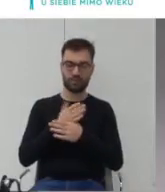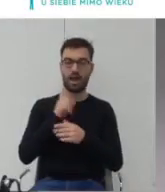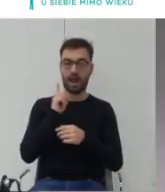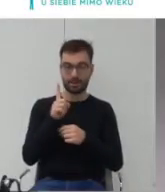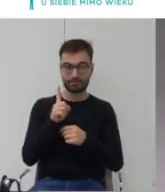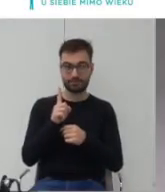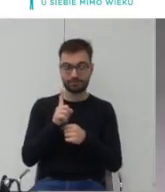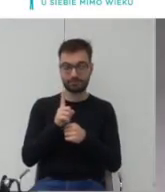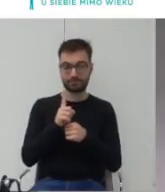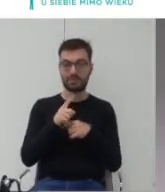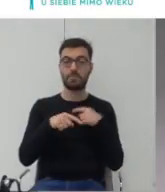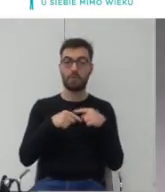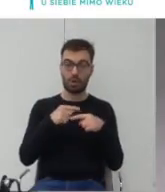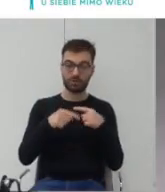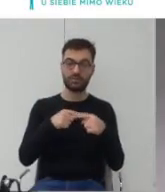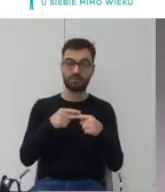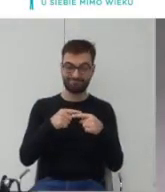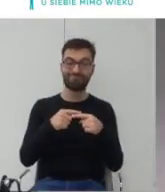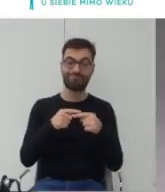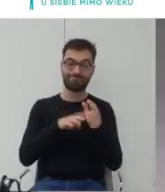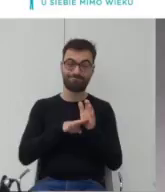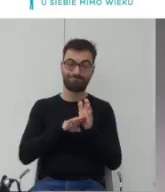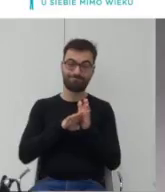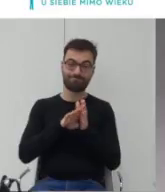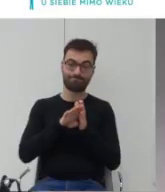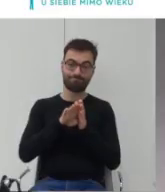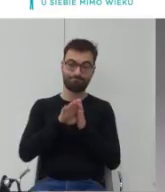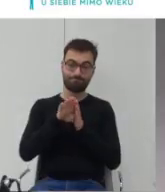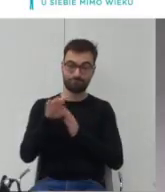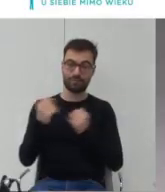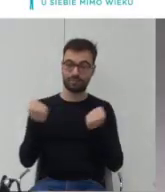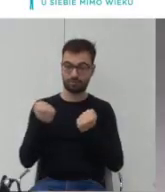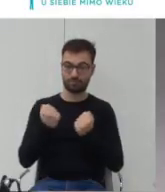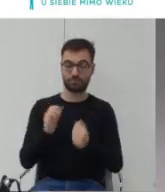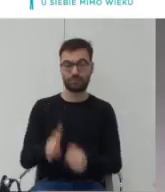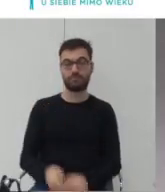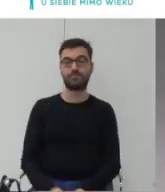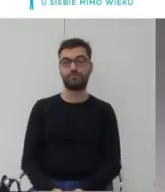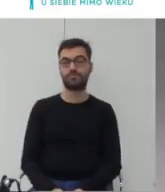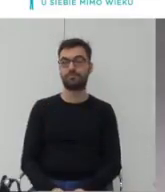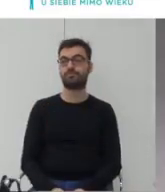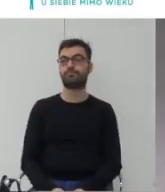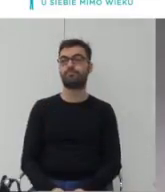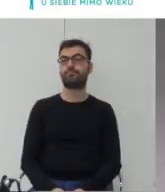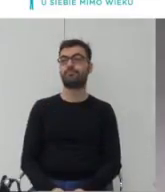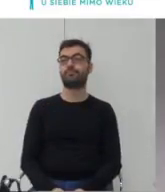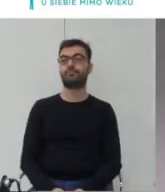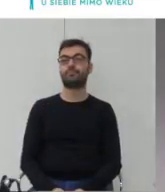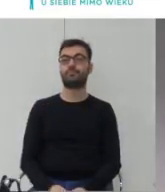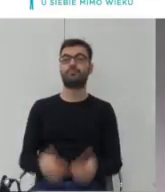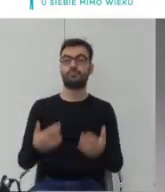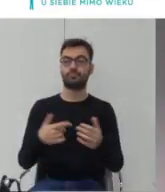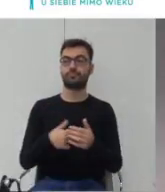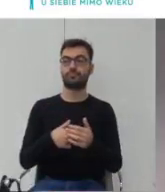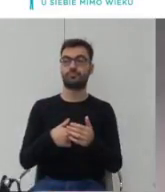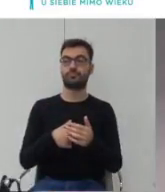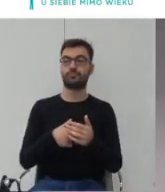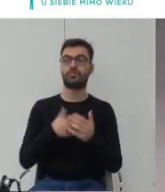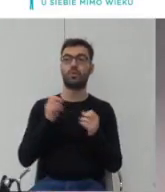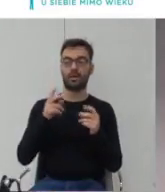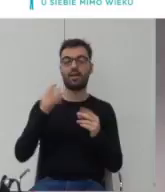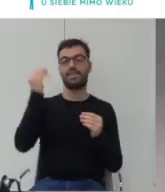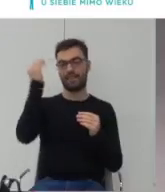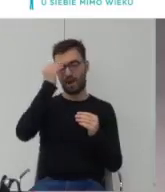jak wspomniałam wcześniej, proces starzenia w najbliższych latach będzie bardzo intensywny. A więc to były te aspekty, nazwijmy